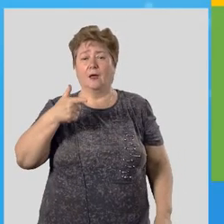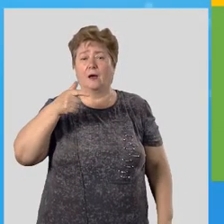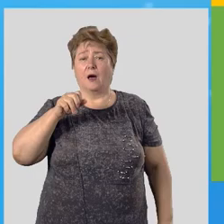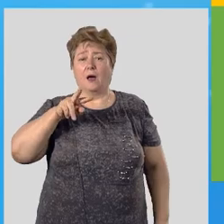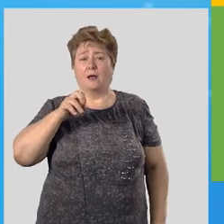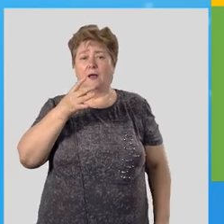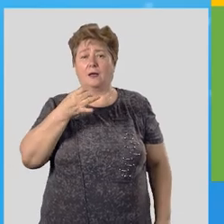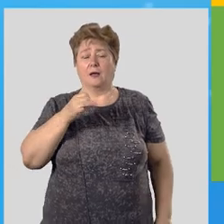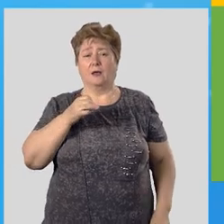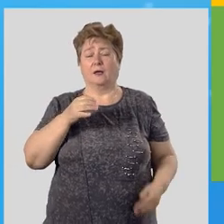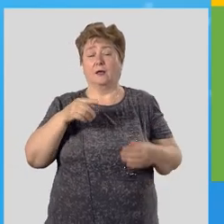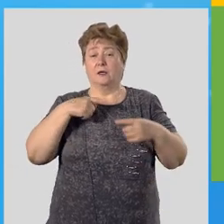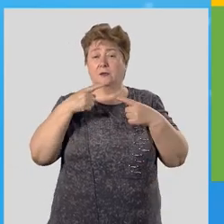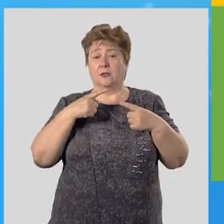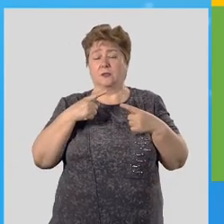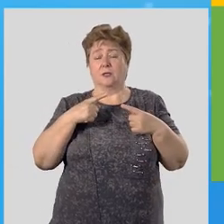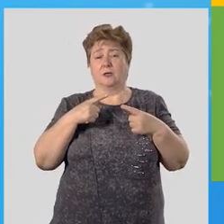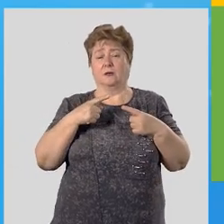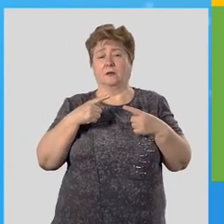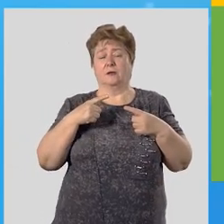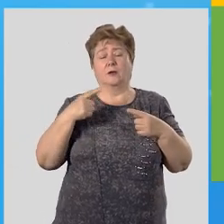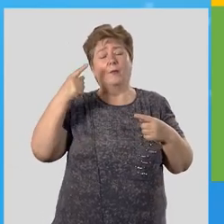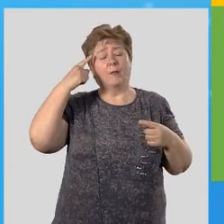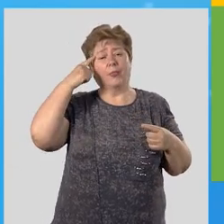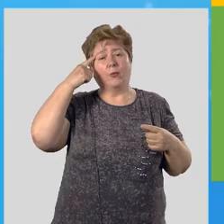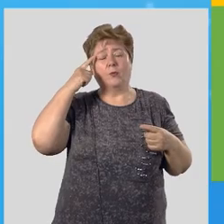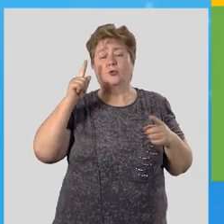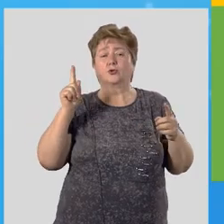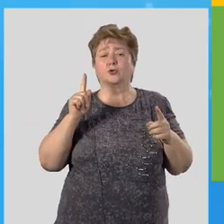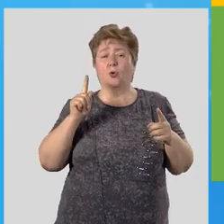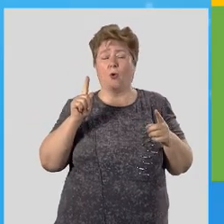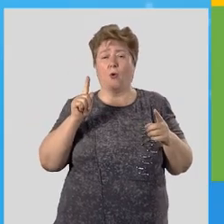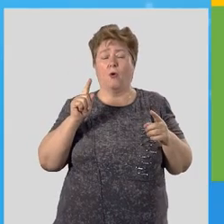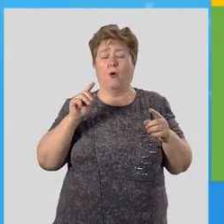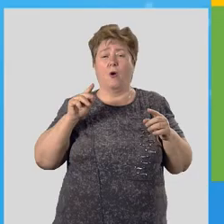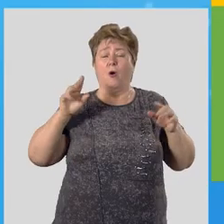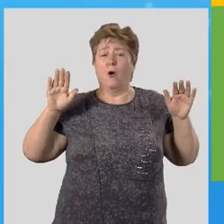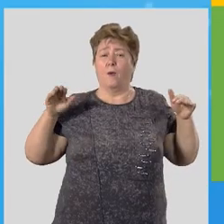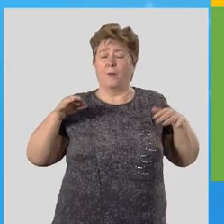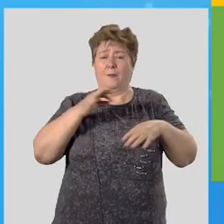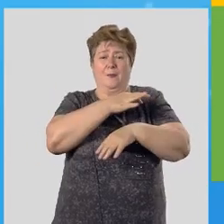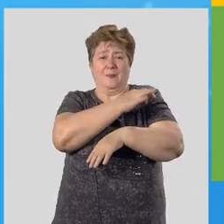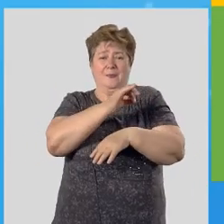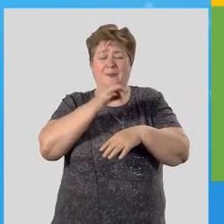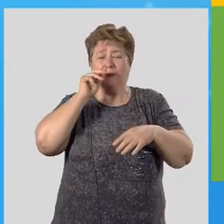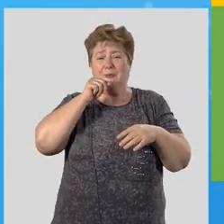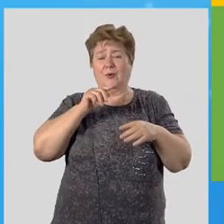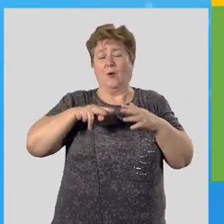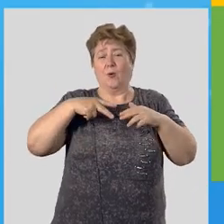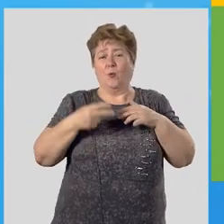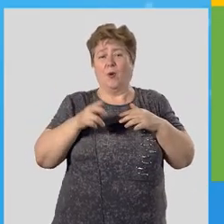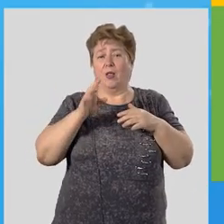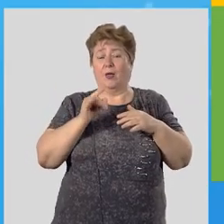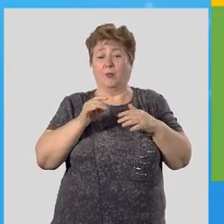Галилей выдвинул гипотезу, то есть предположил, что птичье перышко упало бы